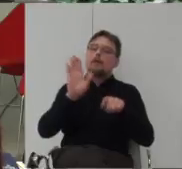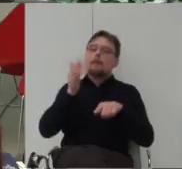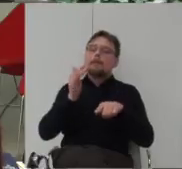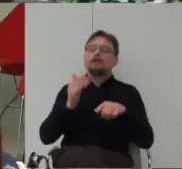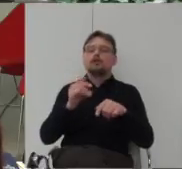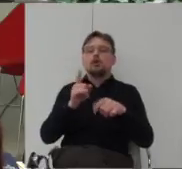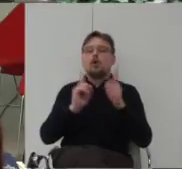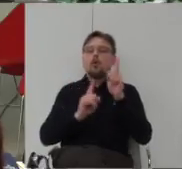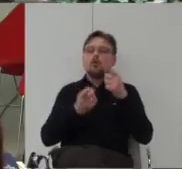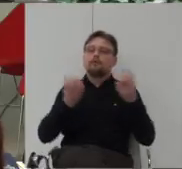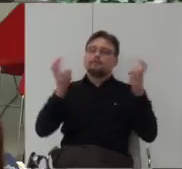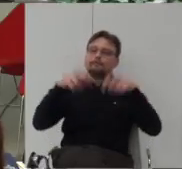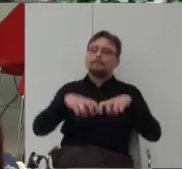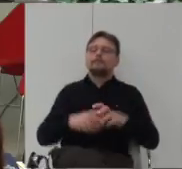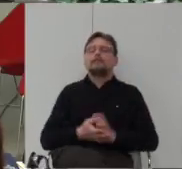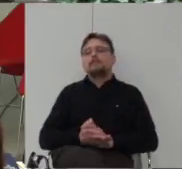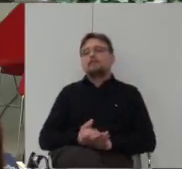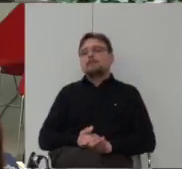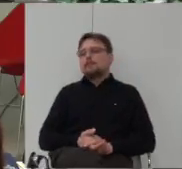Przykład idzie z góry.